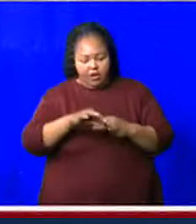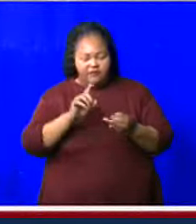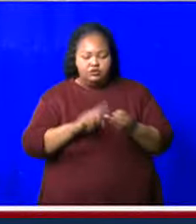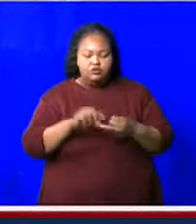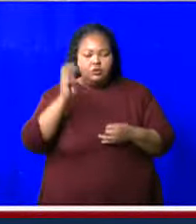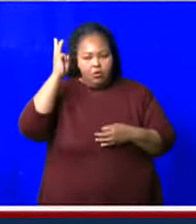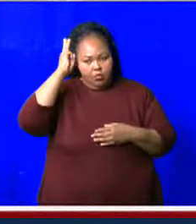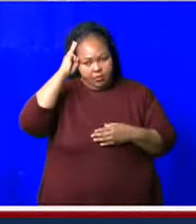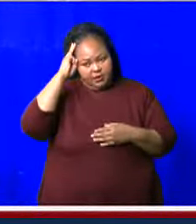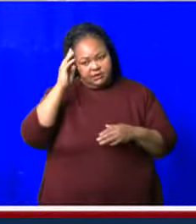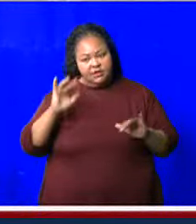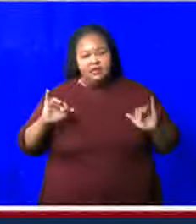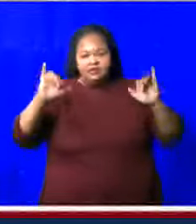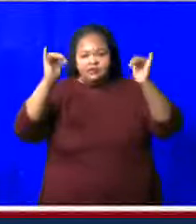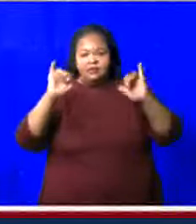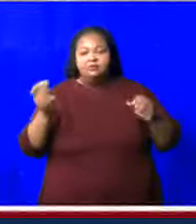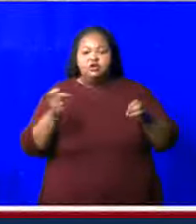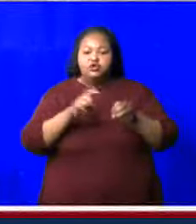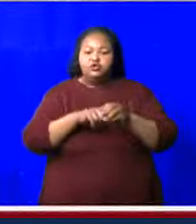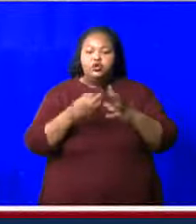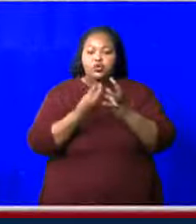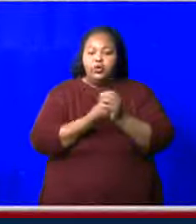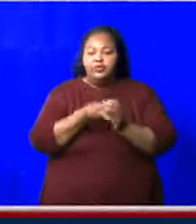emakhosikati nebantfu benkhosi kulomcimbi.